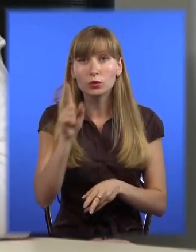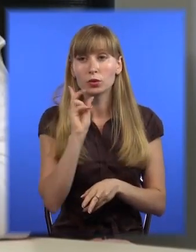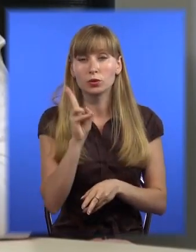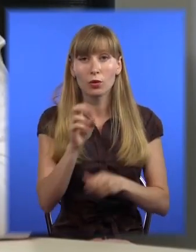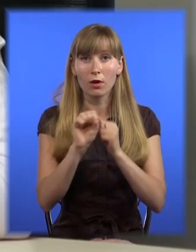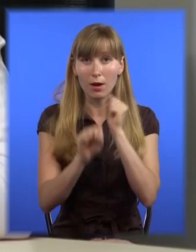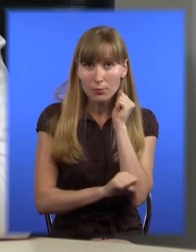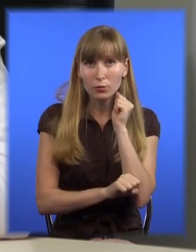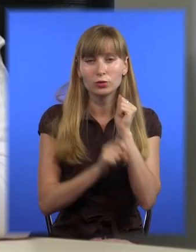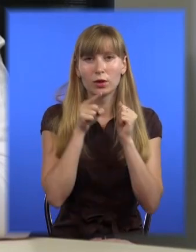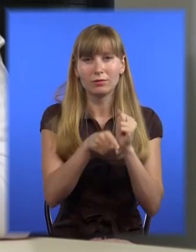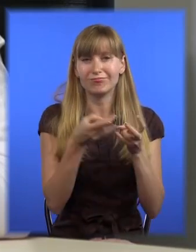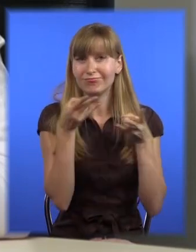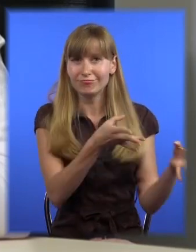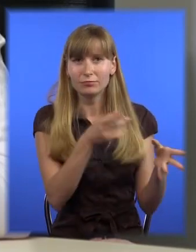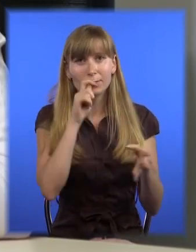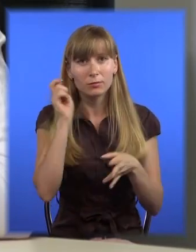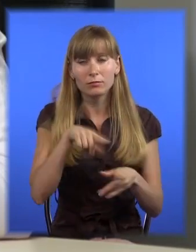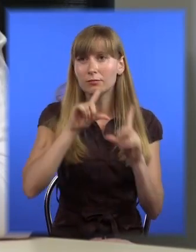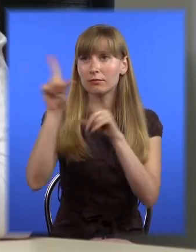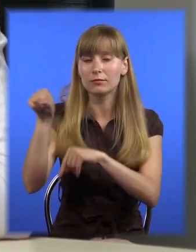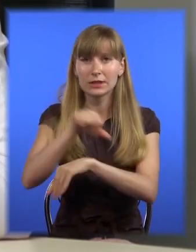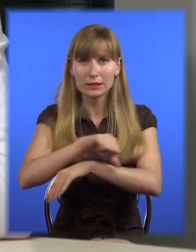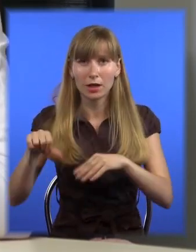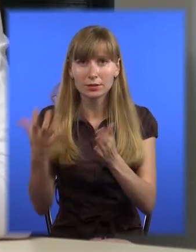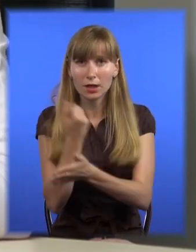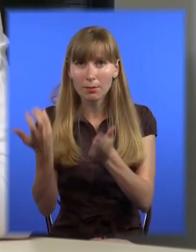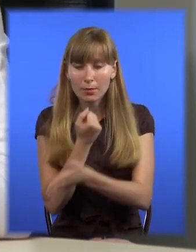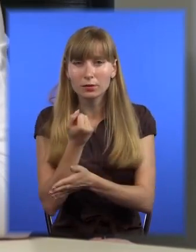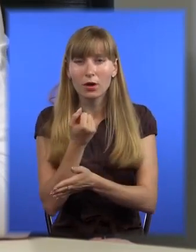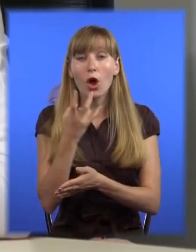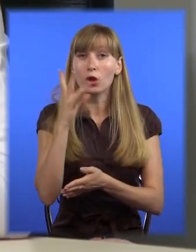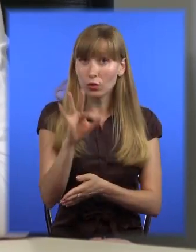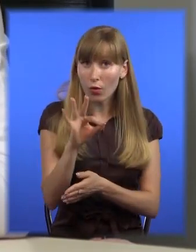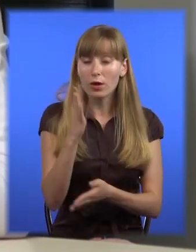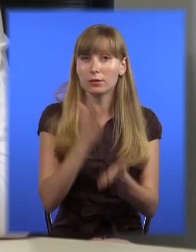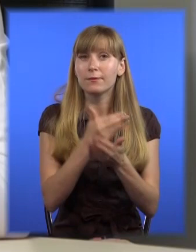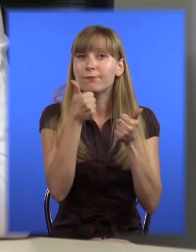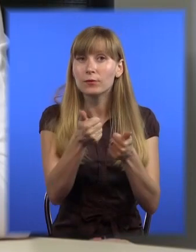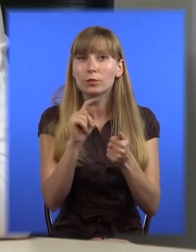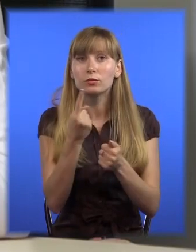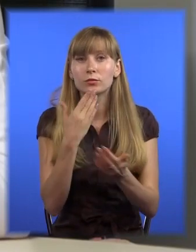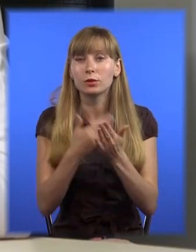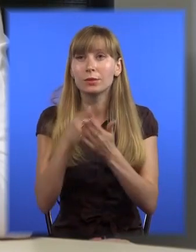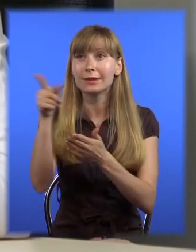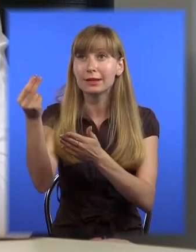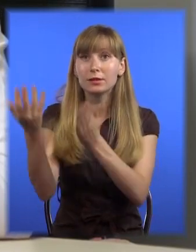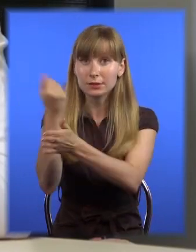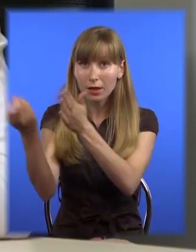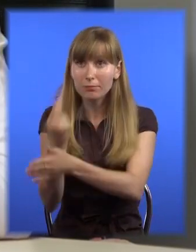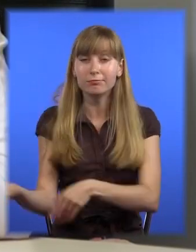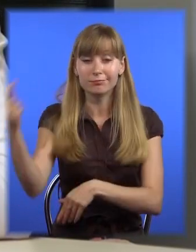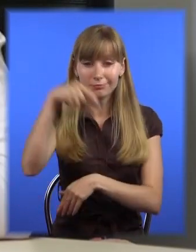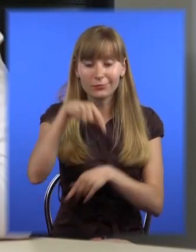залишають країну у пошуках заробітку за кордоном. Але ті гроші, які вони заробляють, вливаються в українські родини,